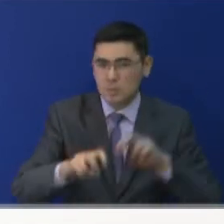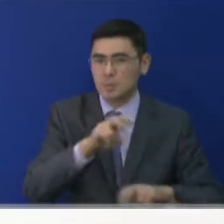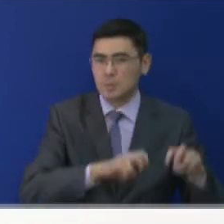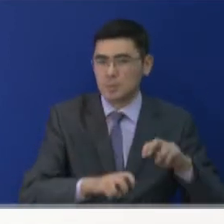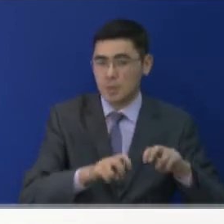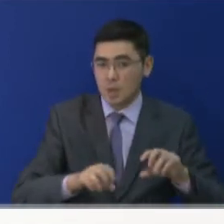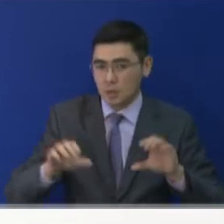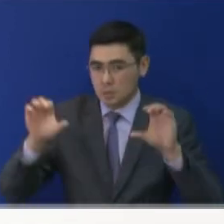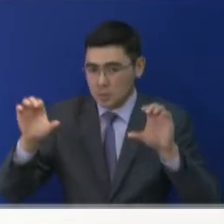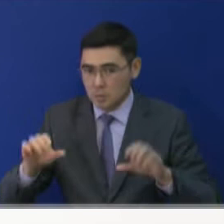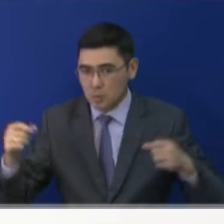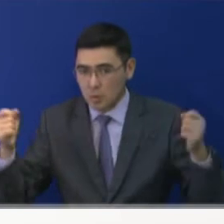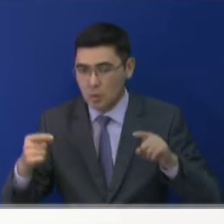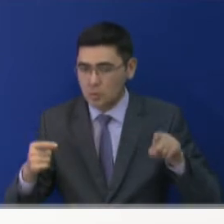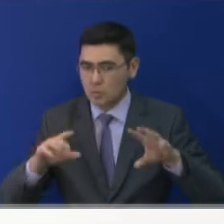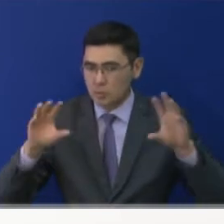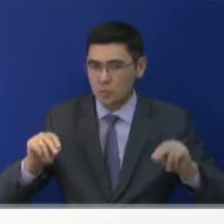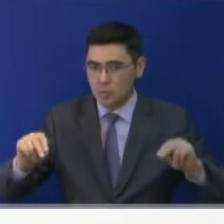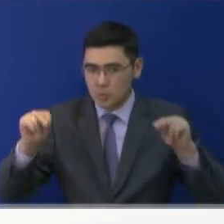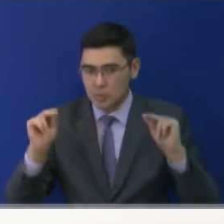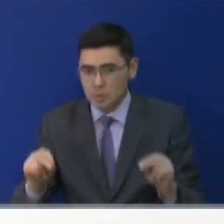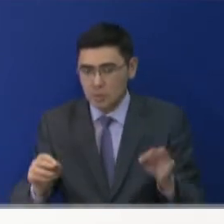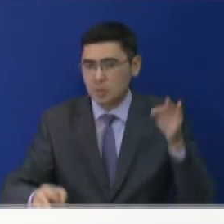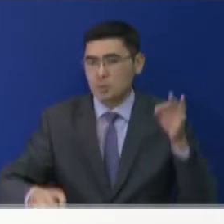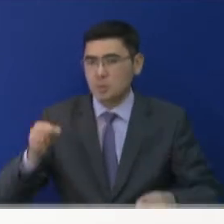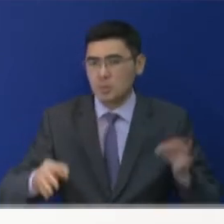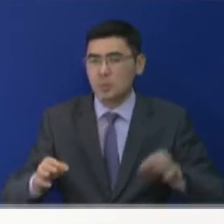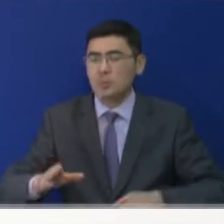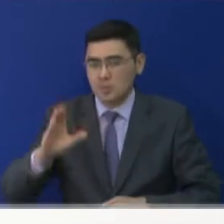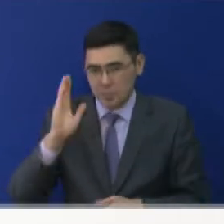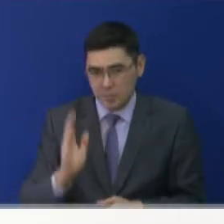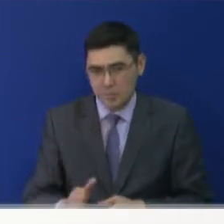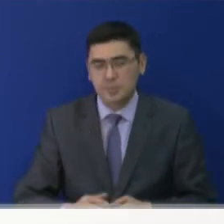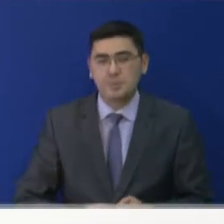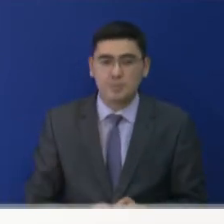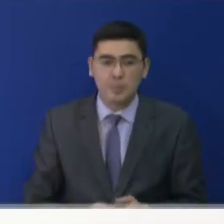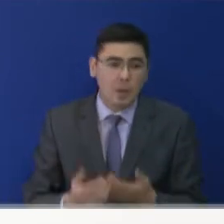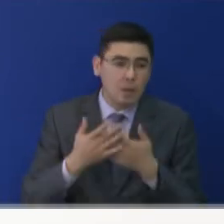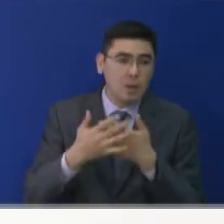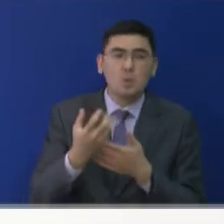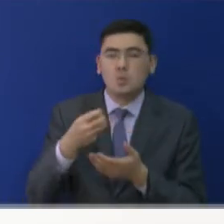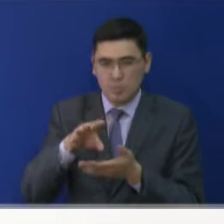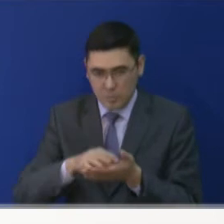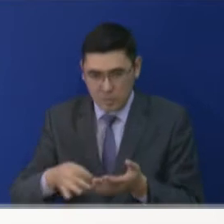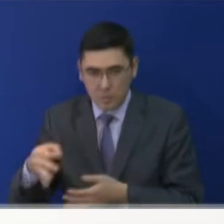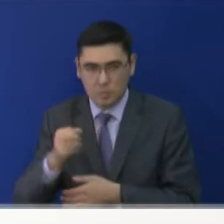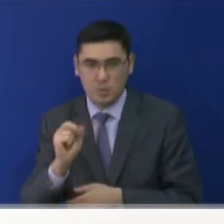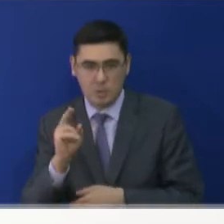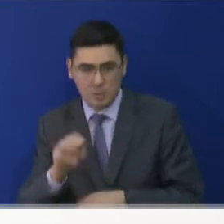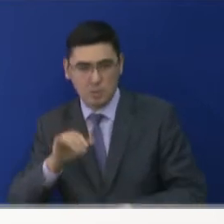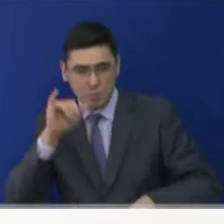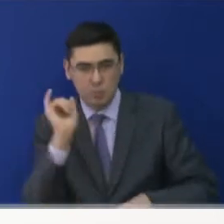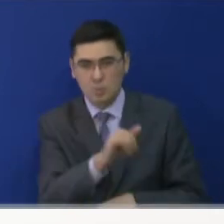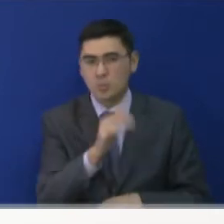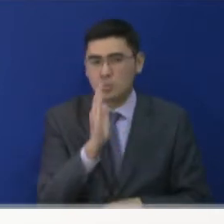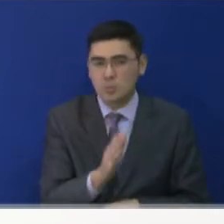заң талабына сай әділ, ашық және жариялы түрде өтеді. Мен алдағы күндері ауданға тағы да келемін. Облыс әкімі сондай-ақ